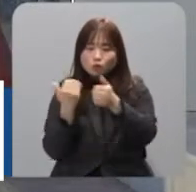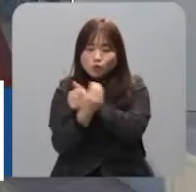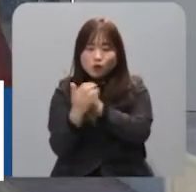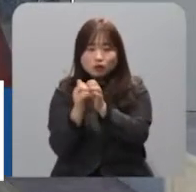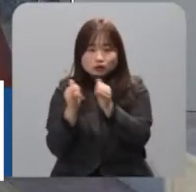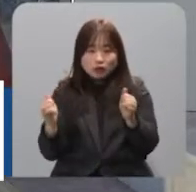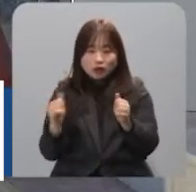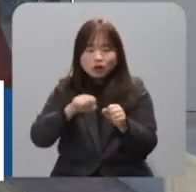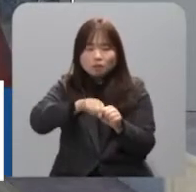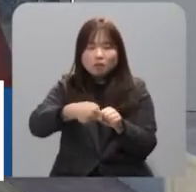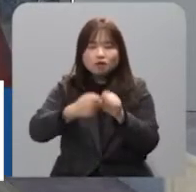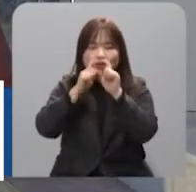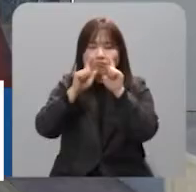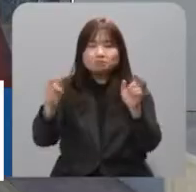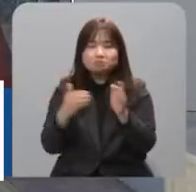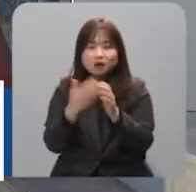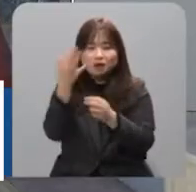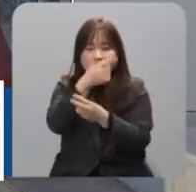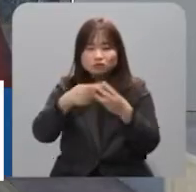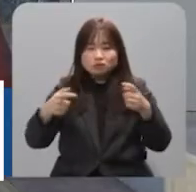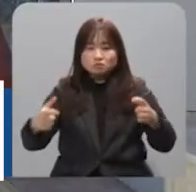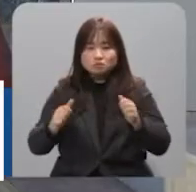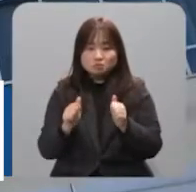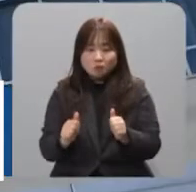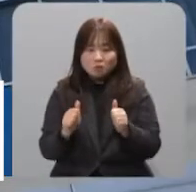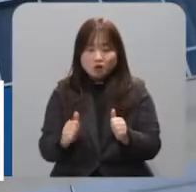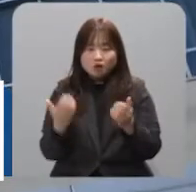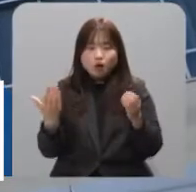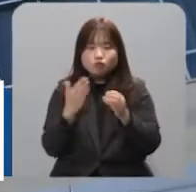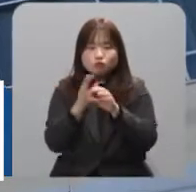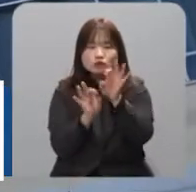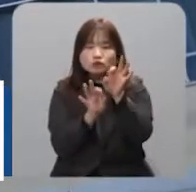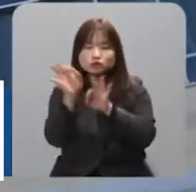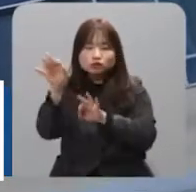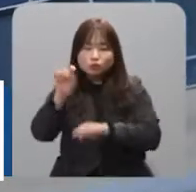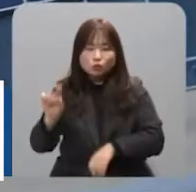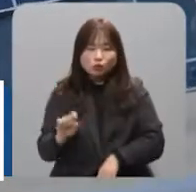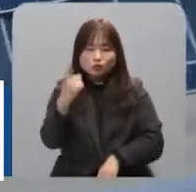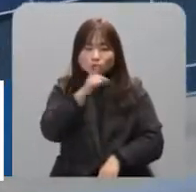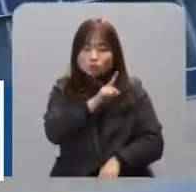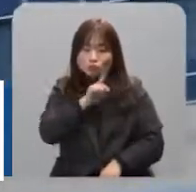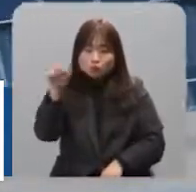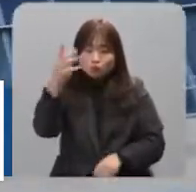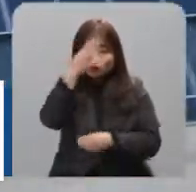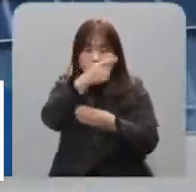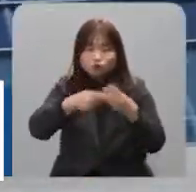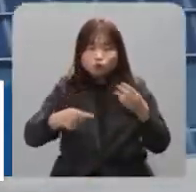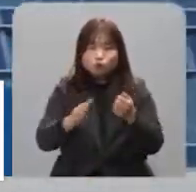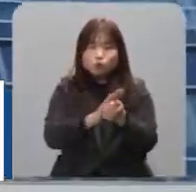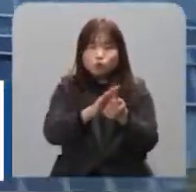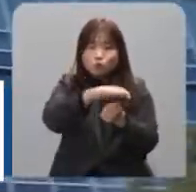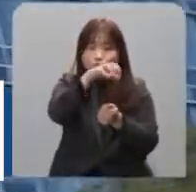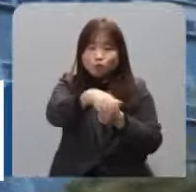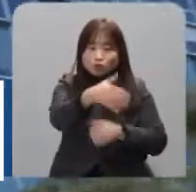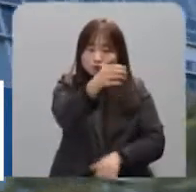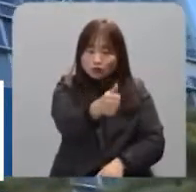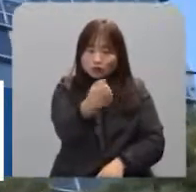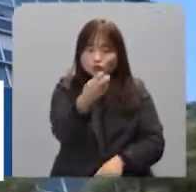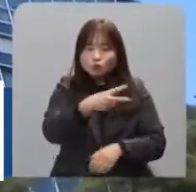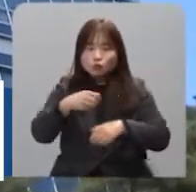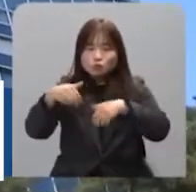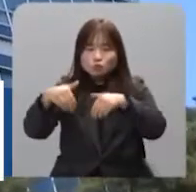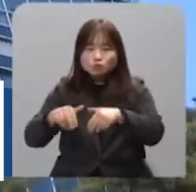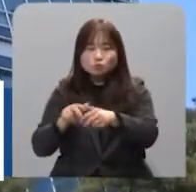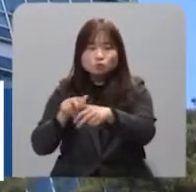선고됐습니다 청주지방법원 은 업무상 과실치사 혐의로 기소된 청주의 한 요양원 원장 과 요양보호사 에게